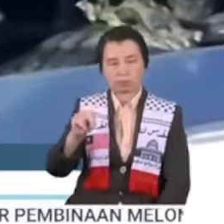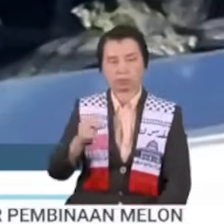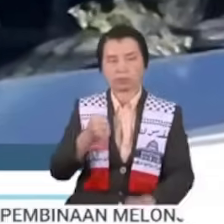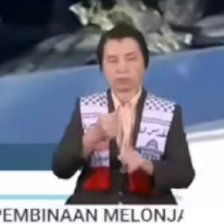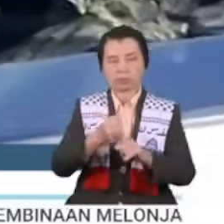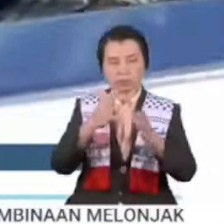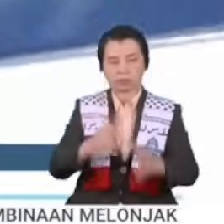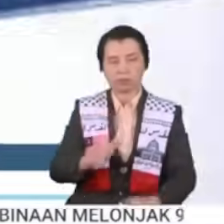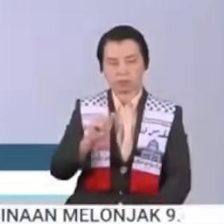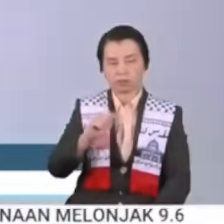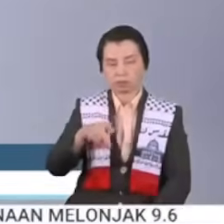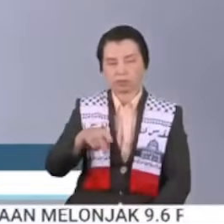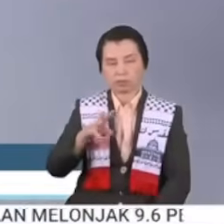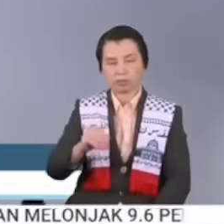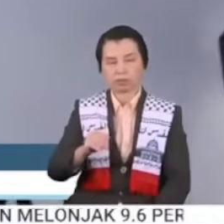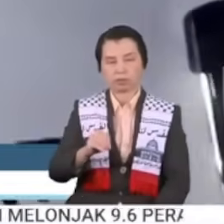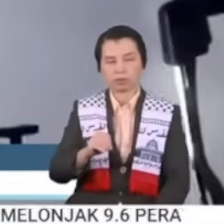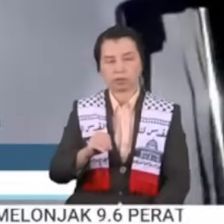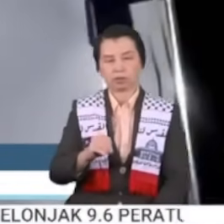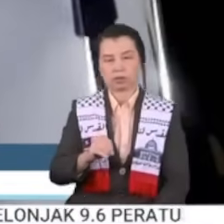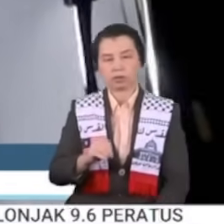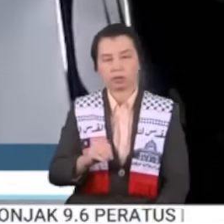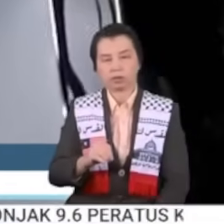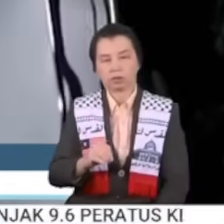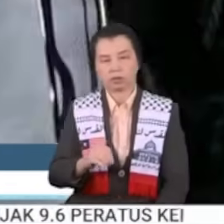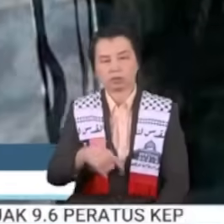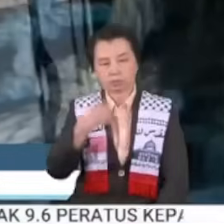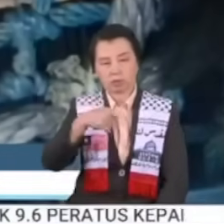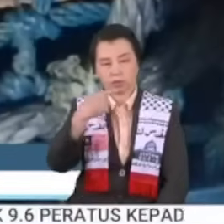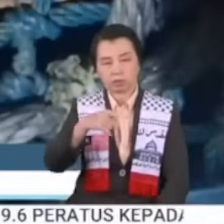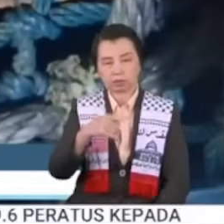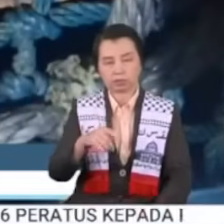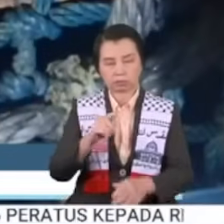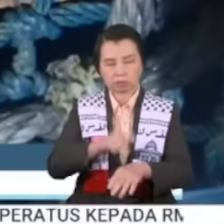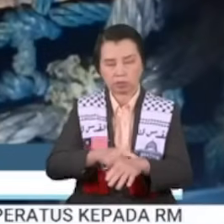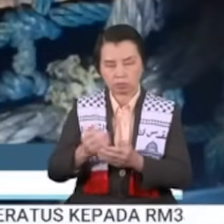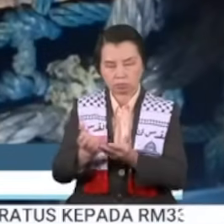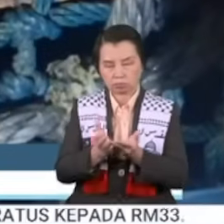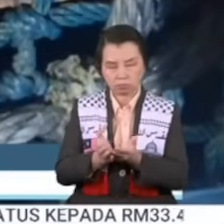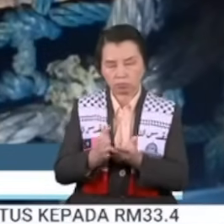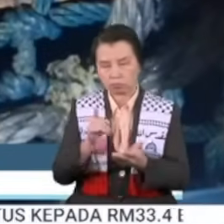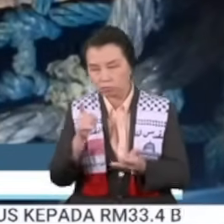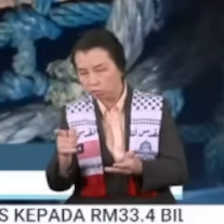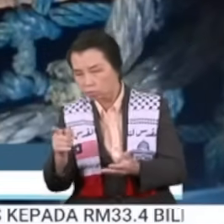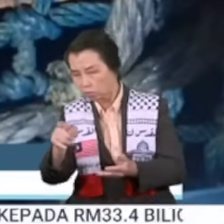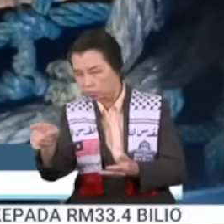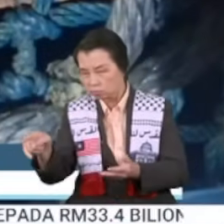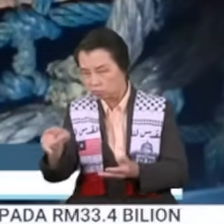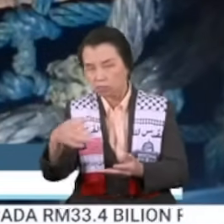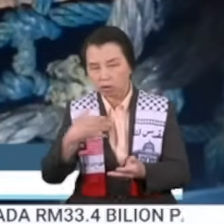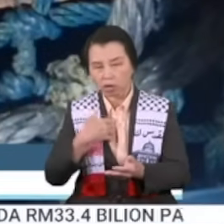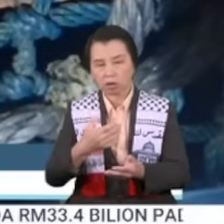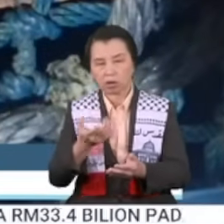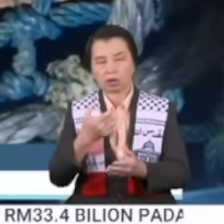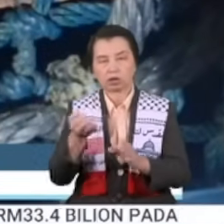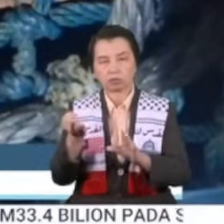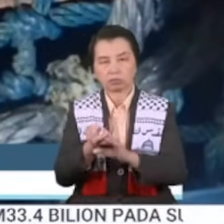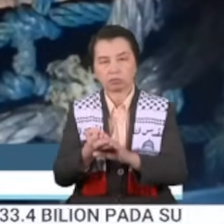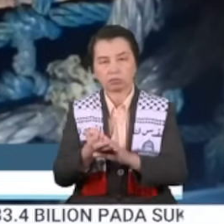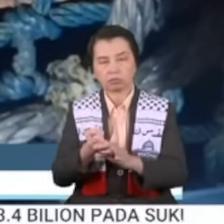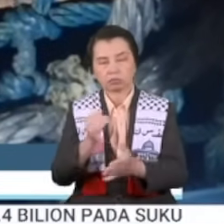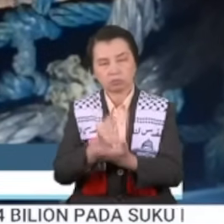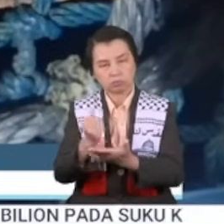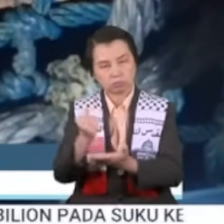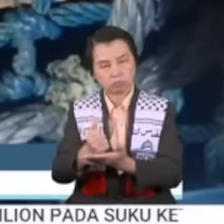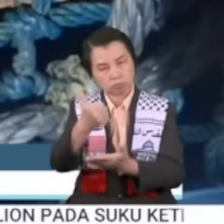pengarah Zon maritim Kuala Kedah komander maritim Nor azianti Isak berkata ketika pemeriksaan Semua kru dan tekong memiliki Dokumen pengenalan diri